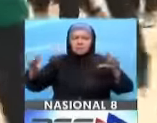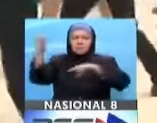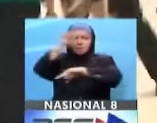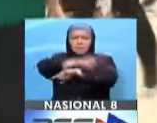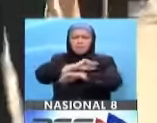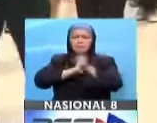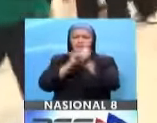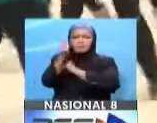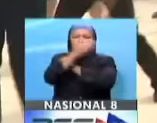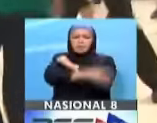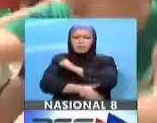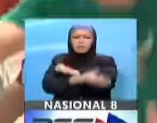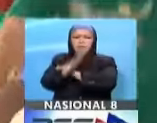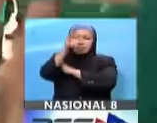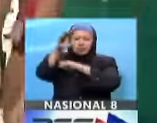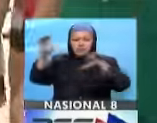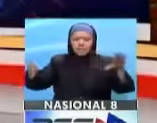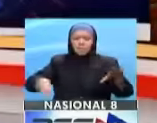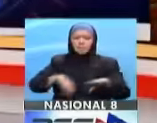10 Oktober depan.